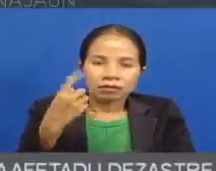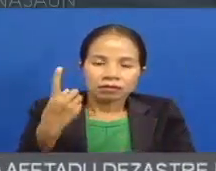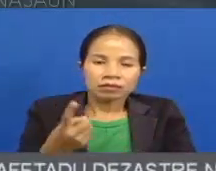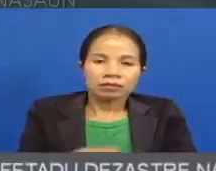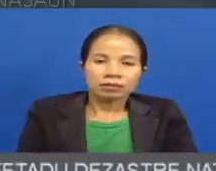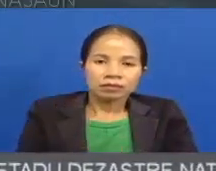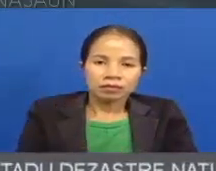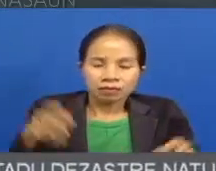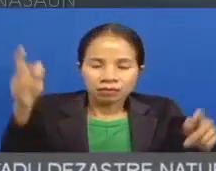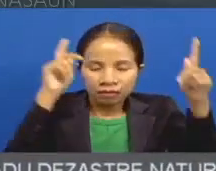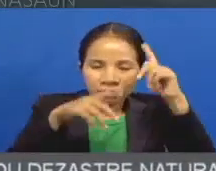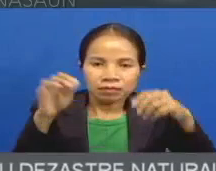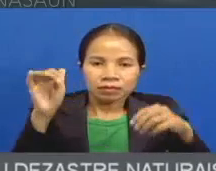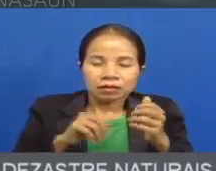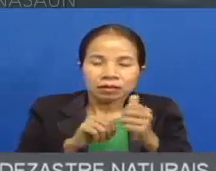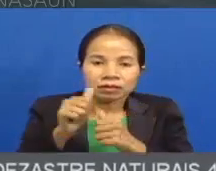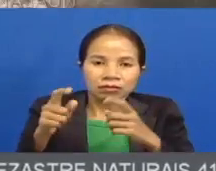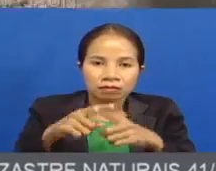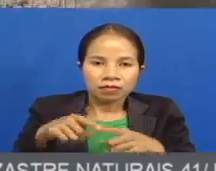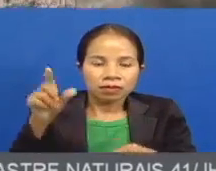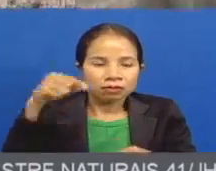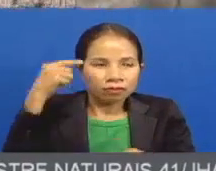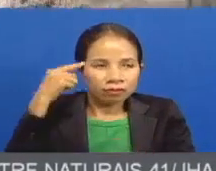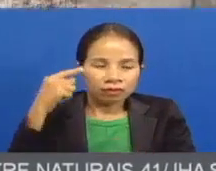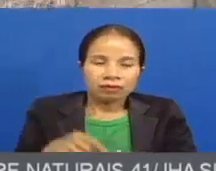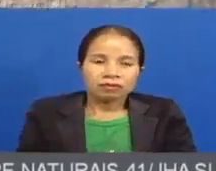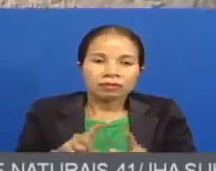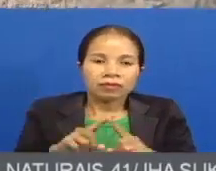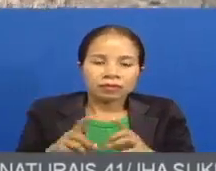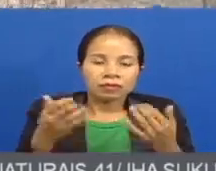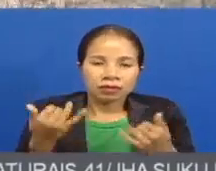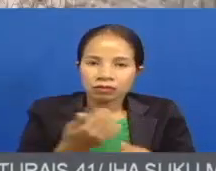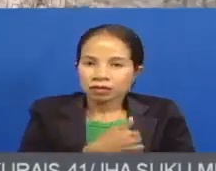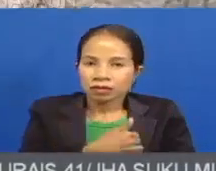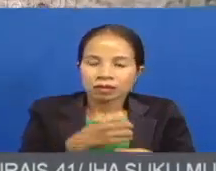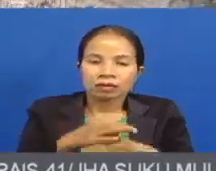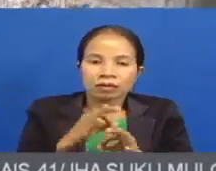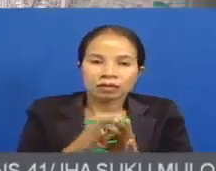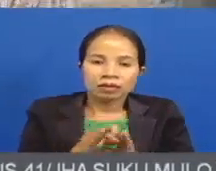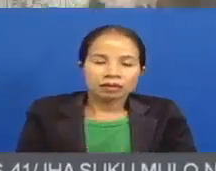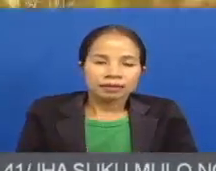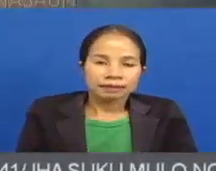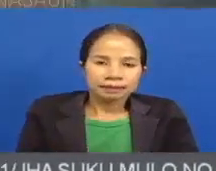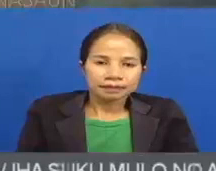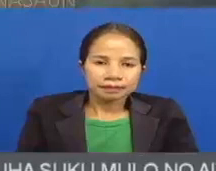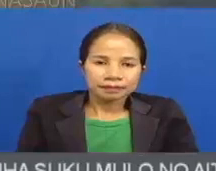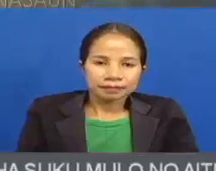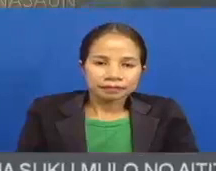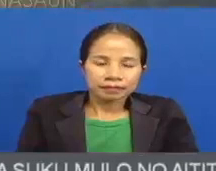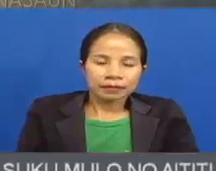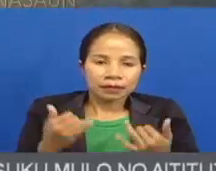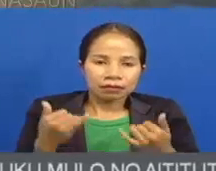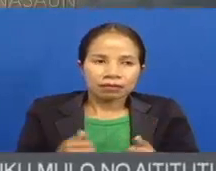ida, no preocupasaun hirakne hato ona ba parte competente, mai beto agora sidau ki ihe resposta.